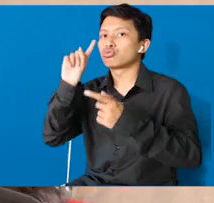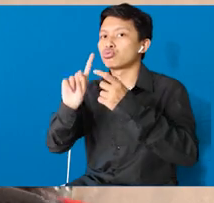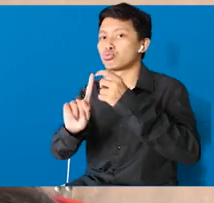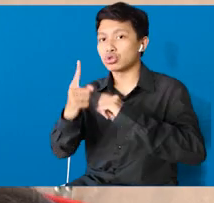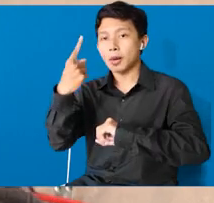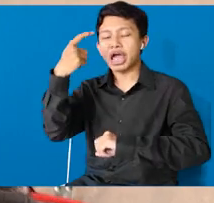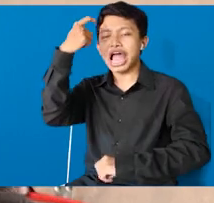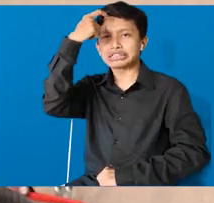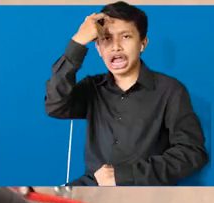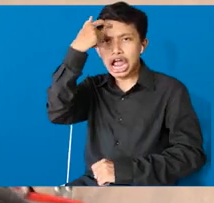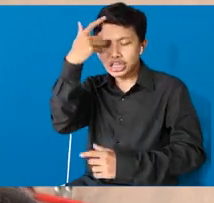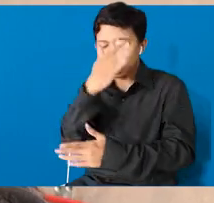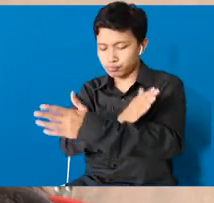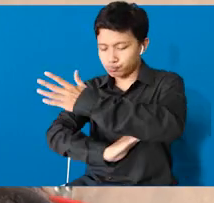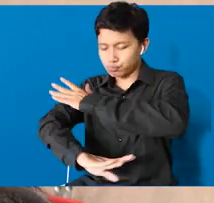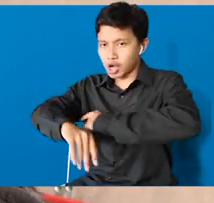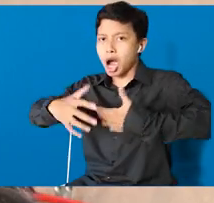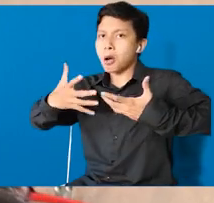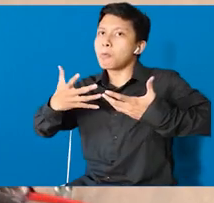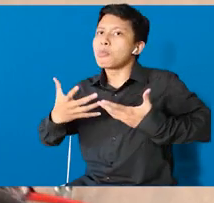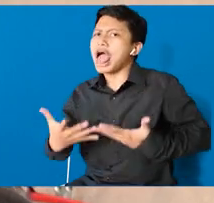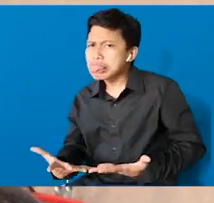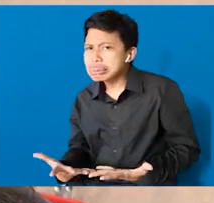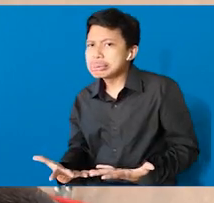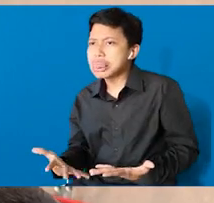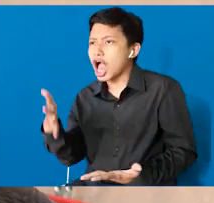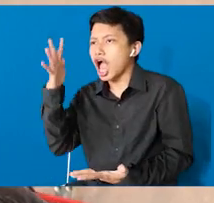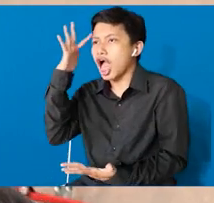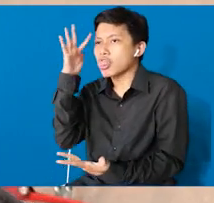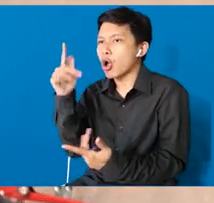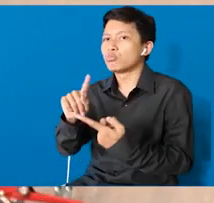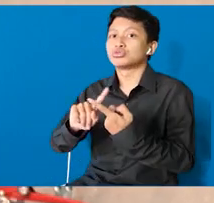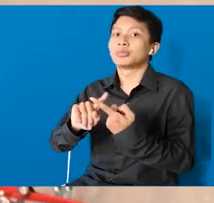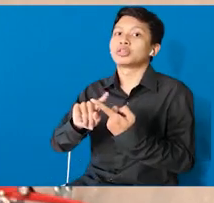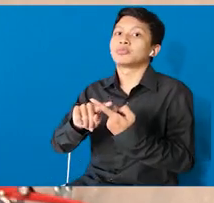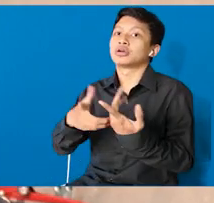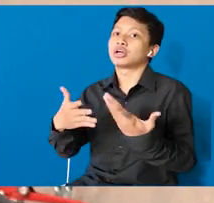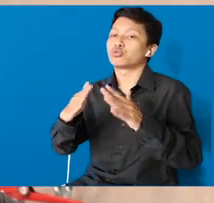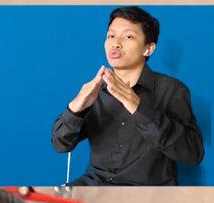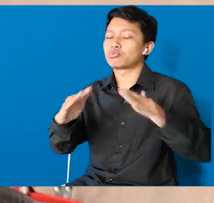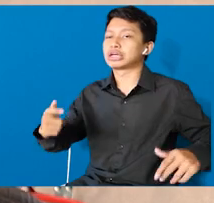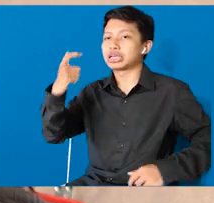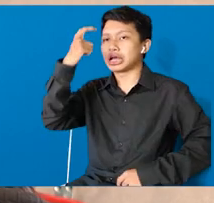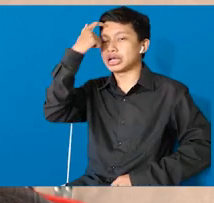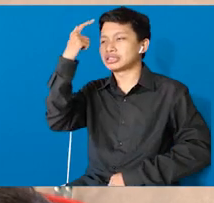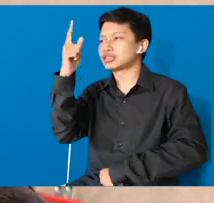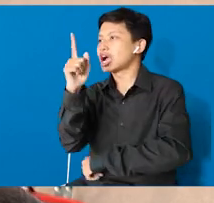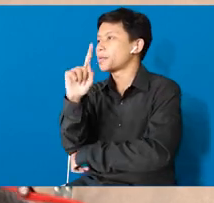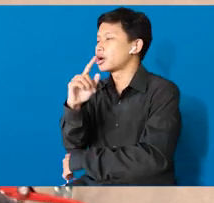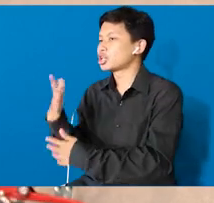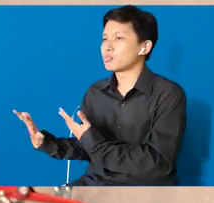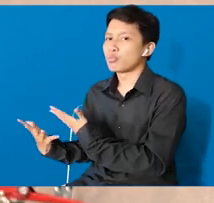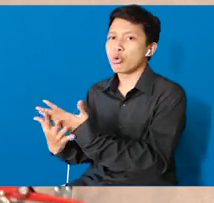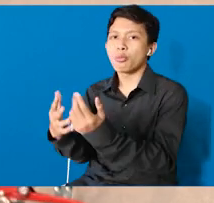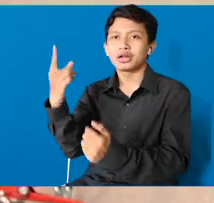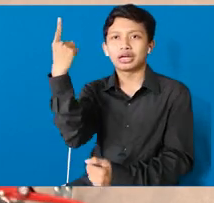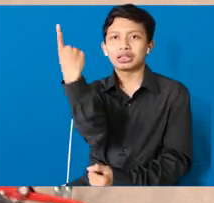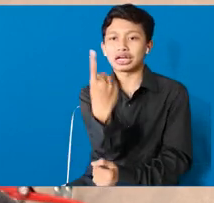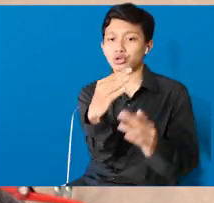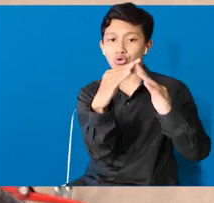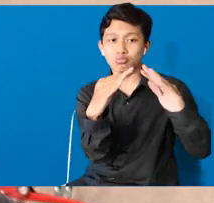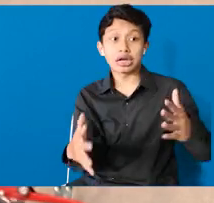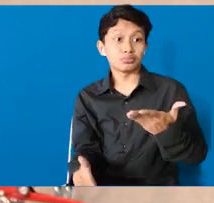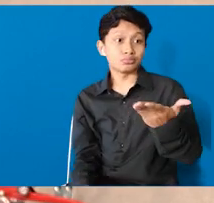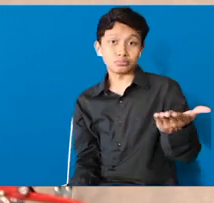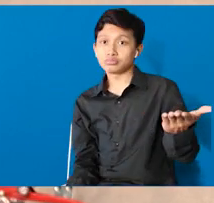sakitnya, disabilitasnya berat, ada juga sakit. Itu teman-teman dari puskesmas yang mengunjungi rumah mereka,